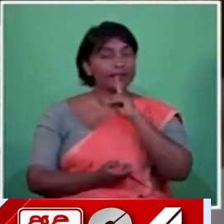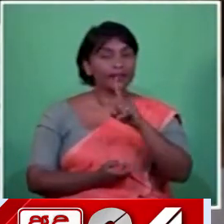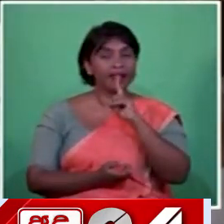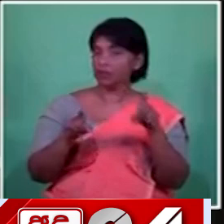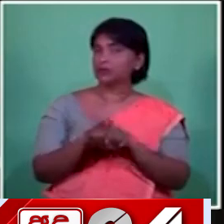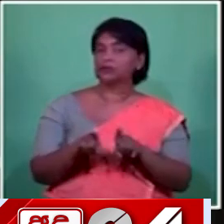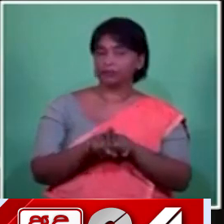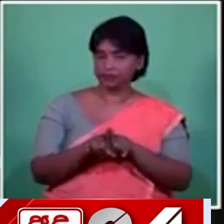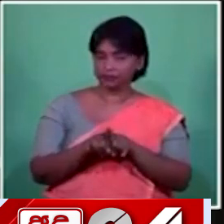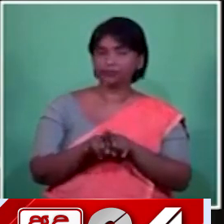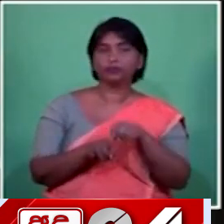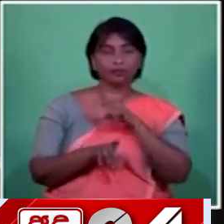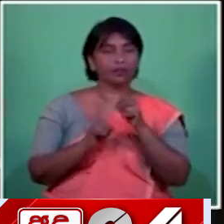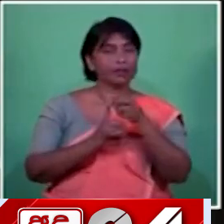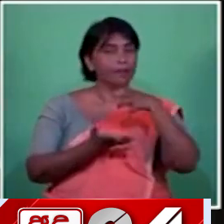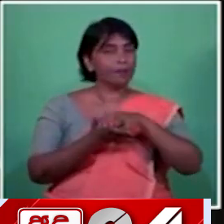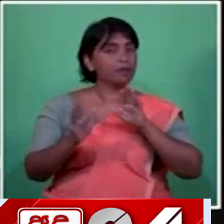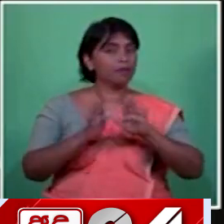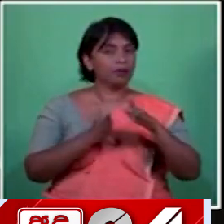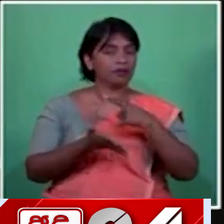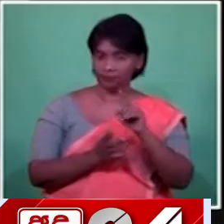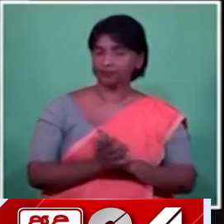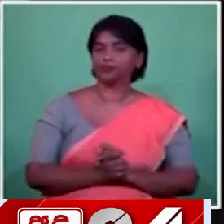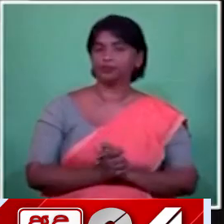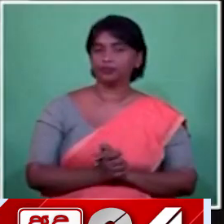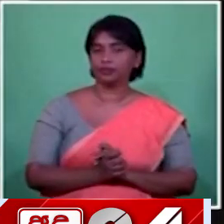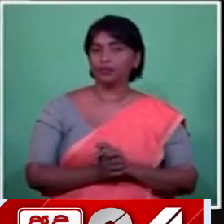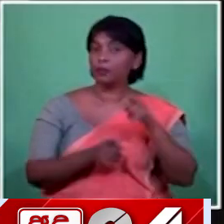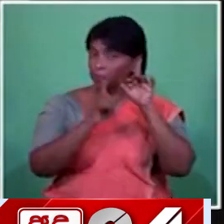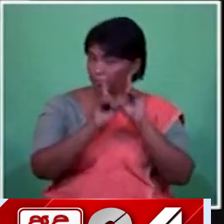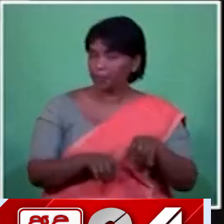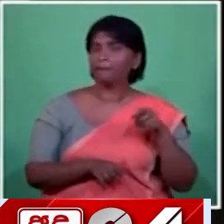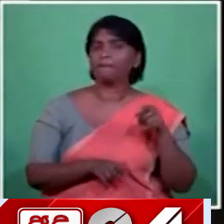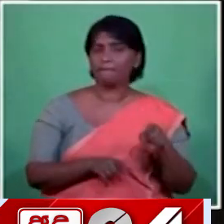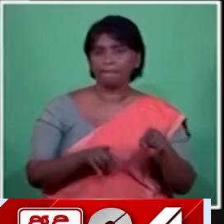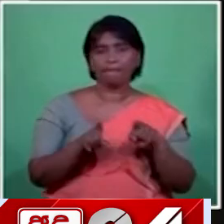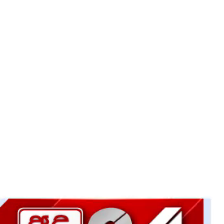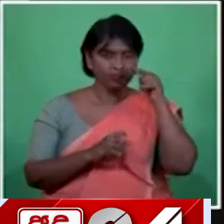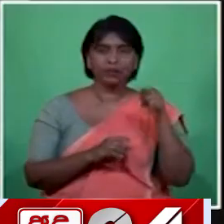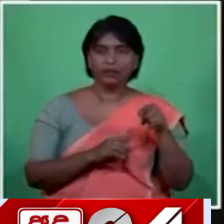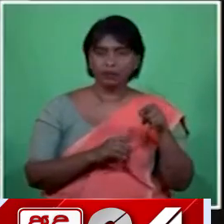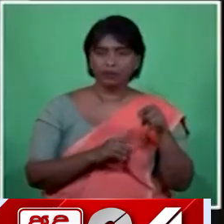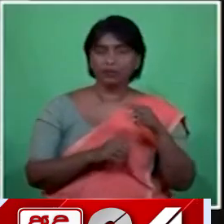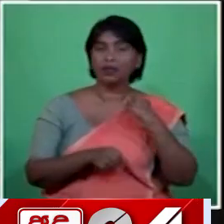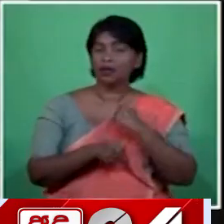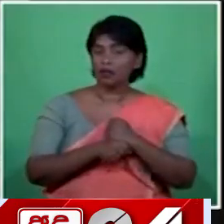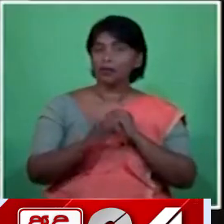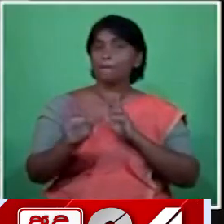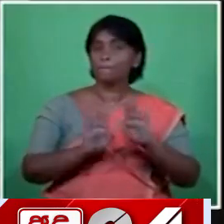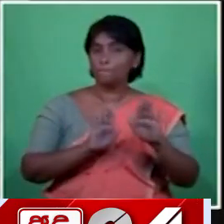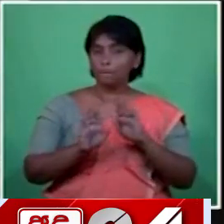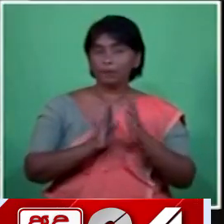පාවිච්චි කරන්න එපා. පළාත් පාලන මැතිවරණය ප්‍රකාශයට පත් කරලා තිබෙනවා. මෙහෙම තියෙද්දි ගරු කතානායකතුමනි, රාජ්‍ය